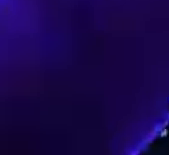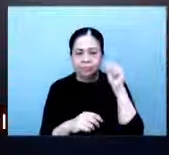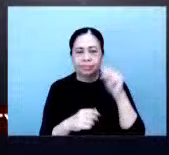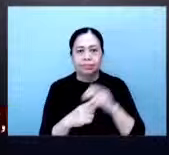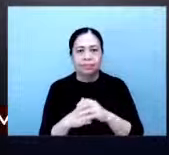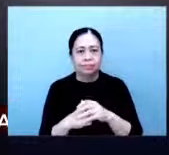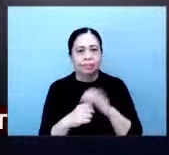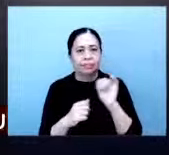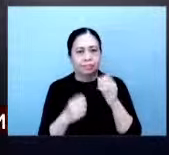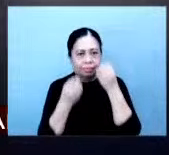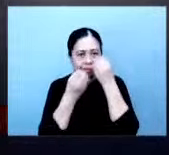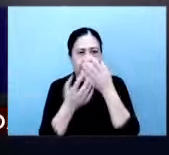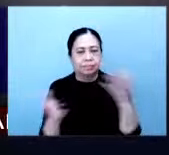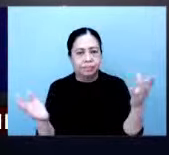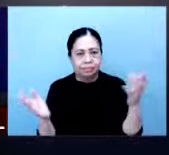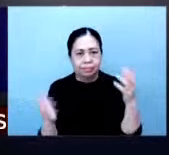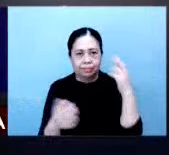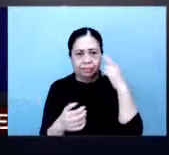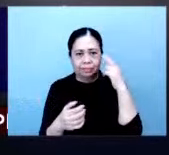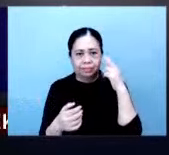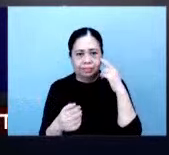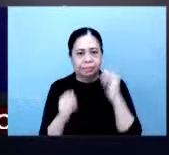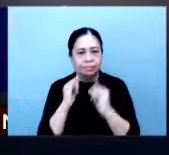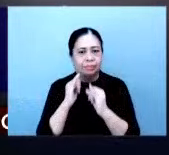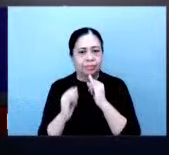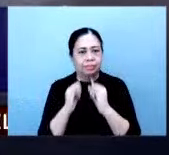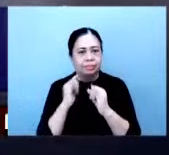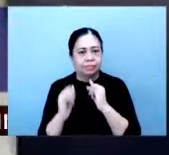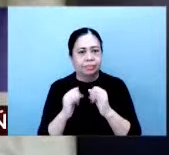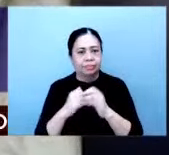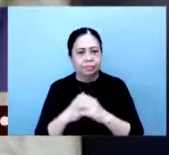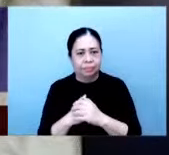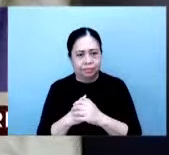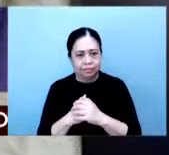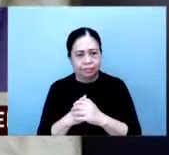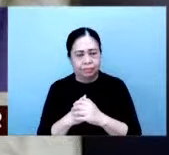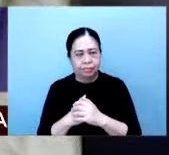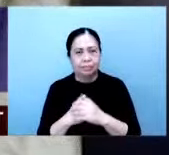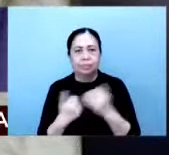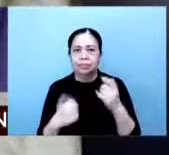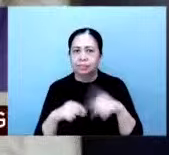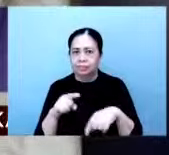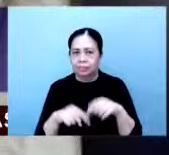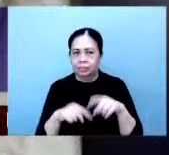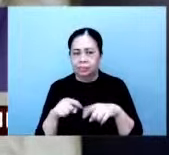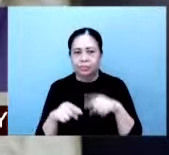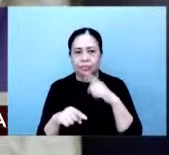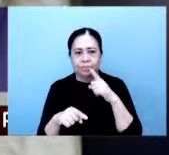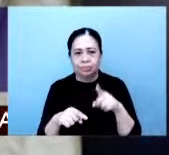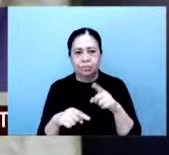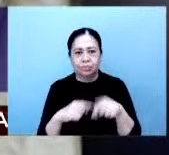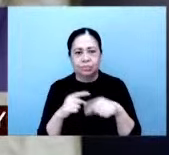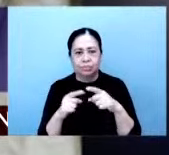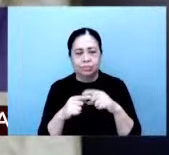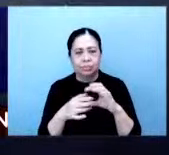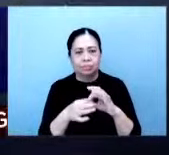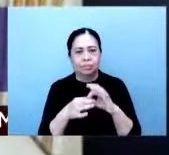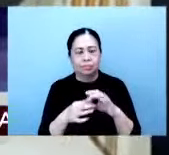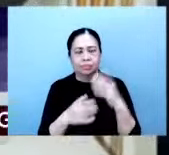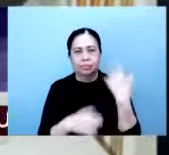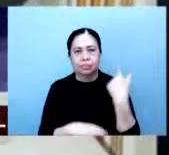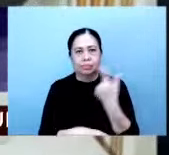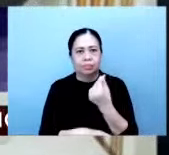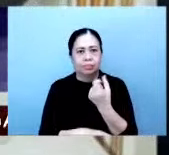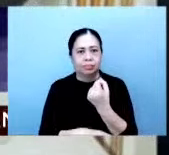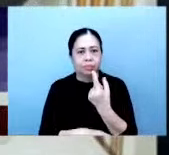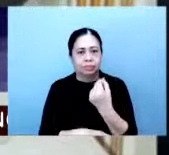ang Revelation ni rihan sa isang panayam ng magazine Magkaibigan lang naman daw sila ng magc sila Noong 2011 Pero